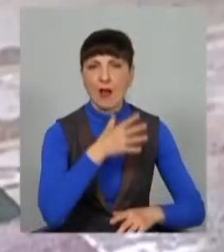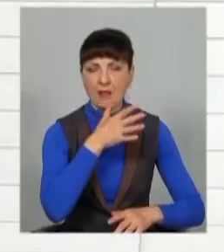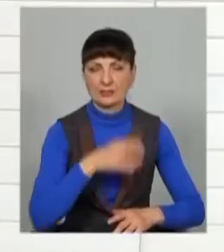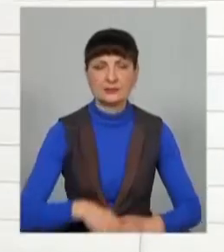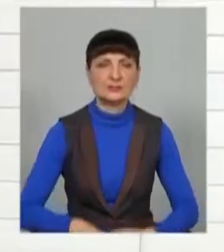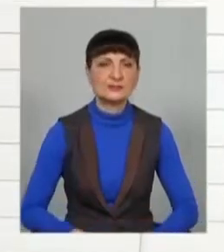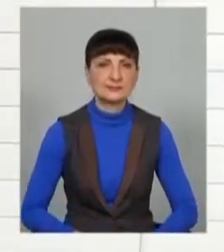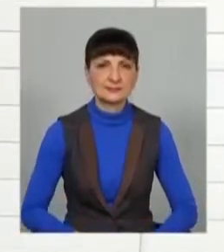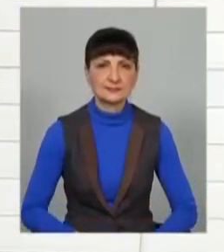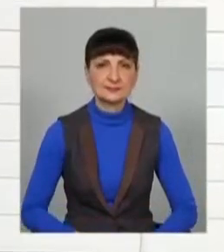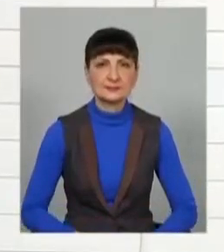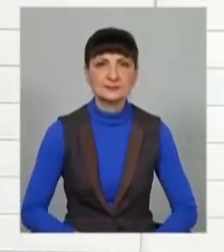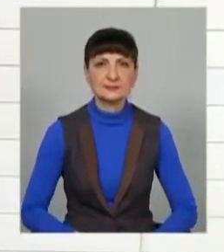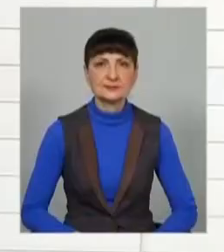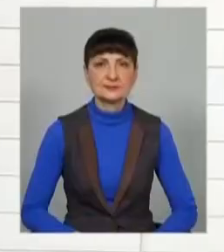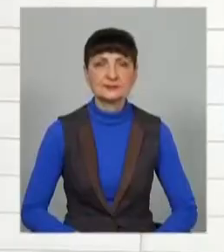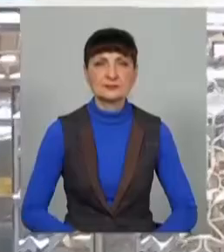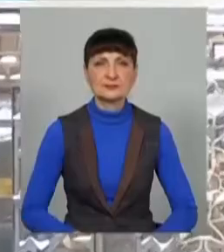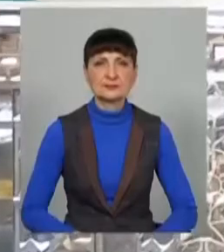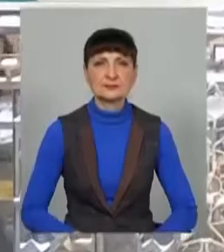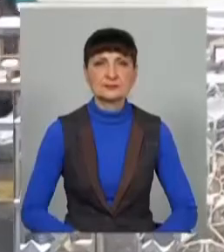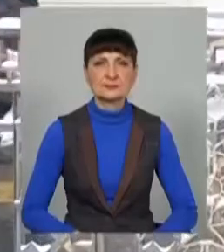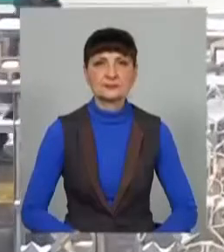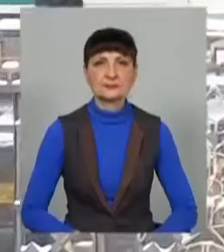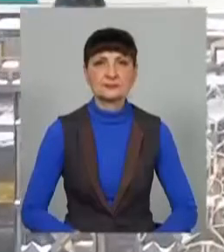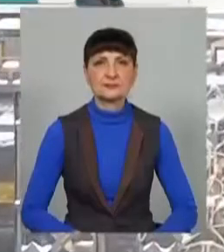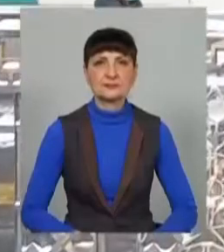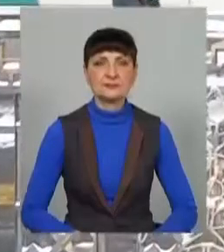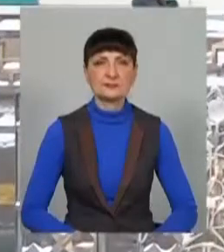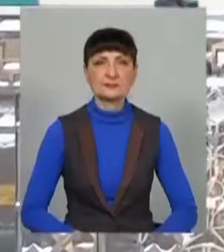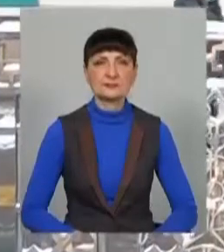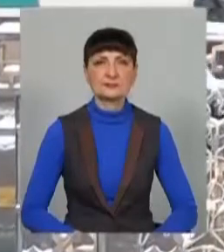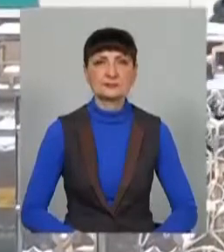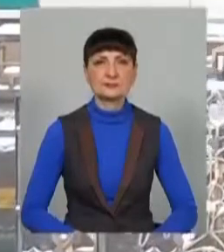Дамир Анитов, Динара Сабитова, Аялым Кольжигет, Нурбол Абдикеримов, телеканал «Алматы».